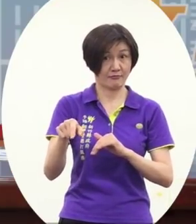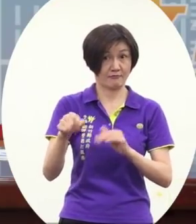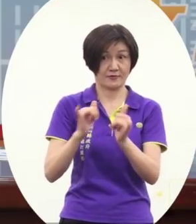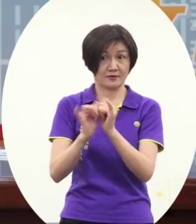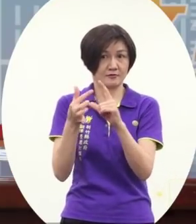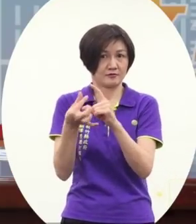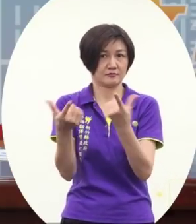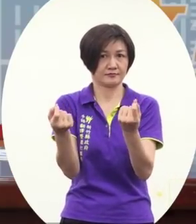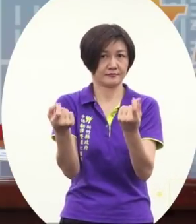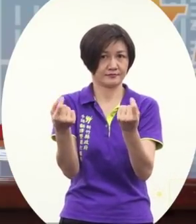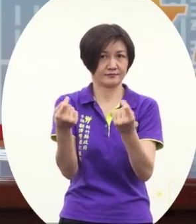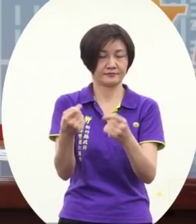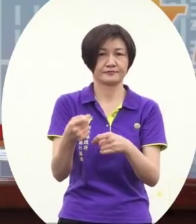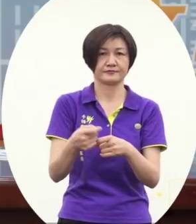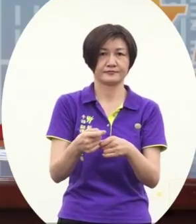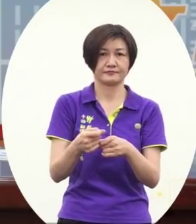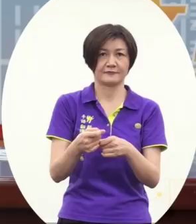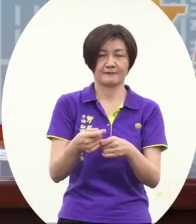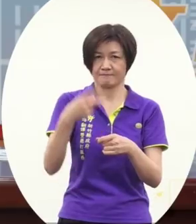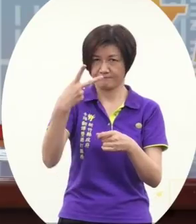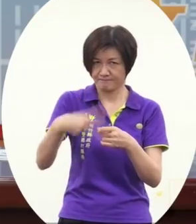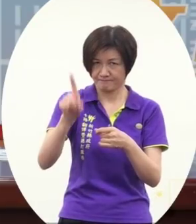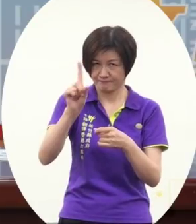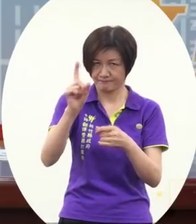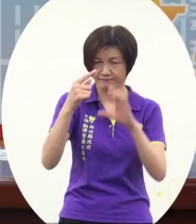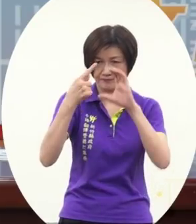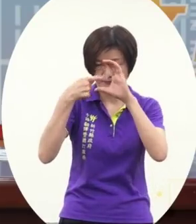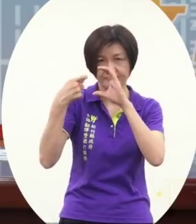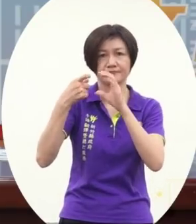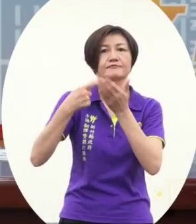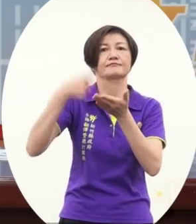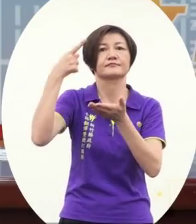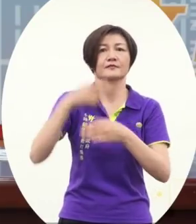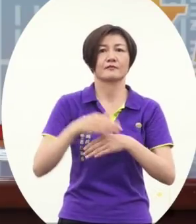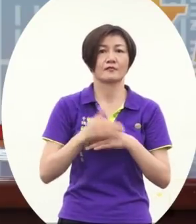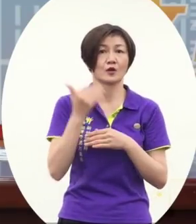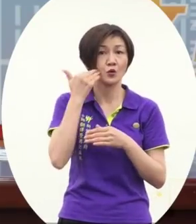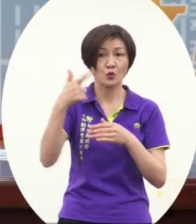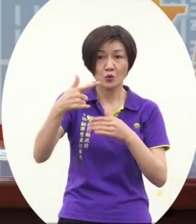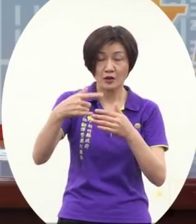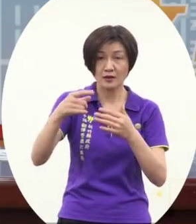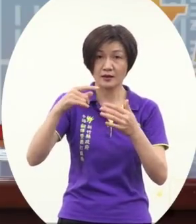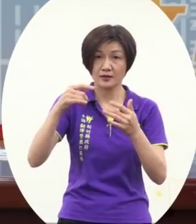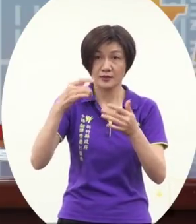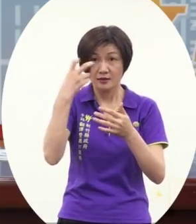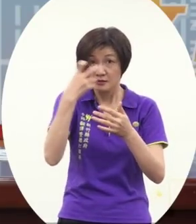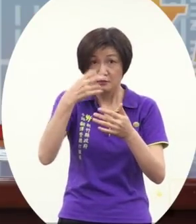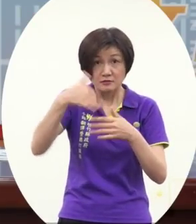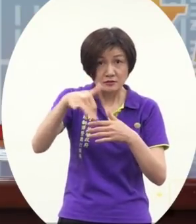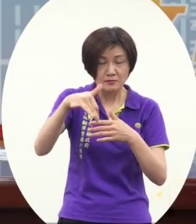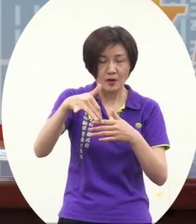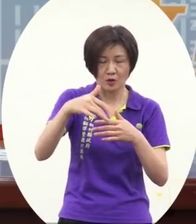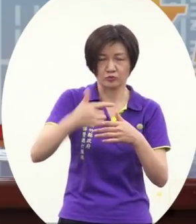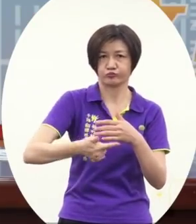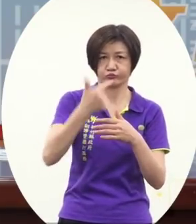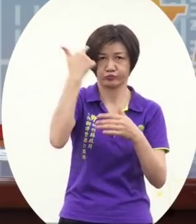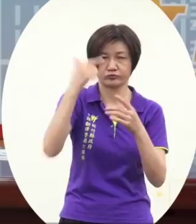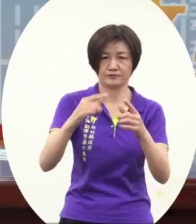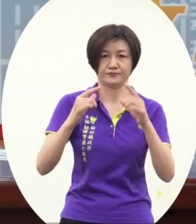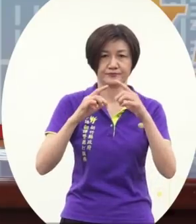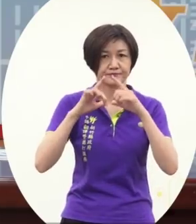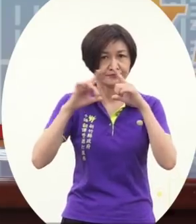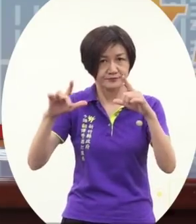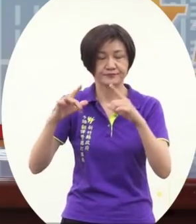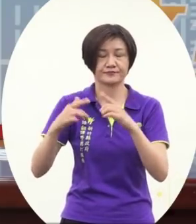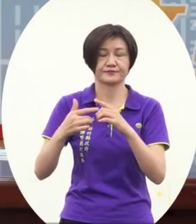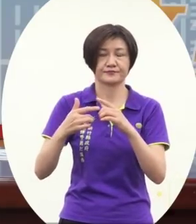还要再进行另一场次的筛检，把还没有筛检的我们通通还要再筛检。所以我们